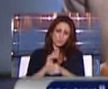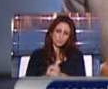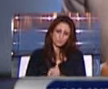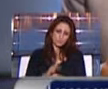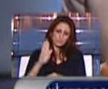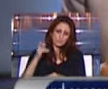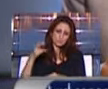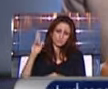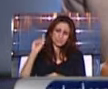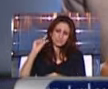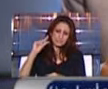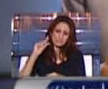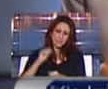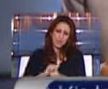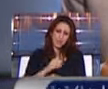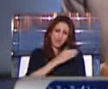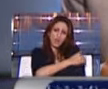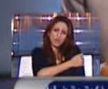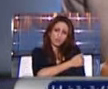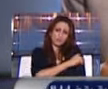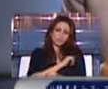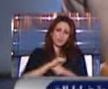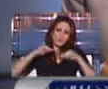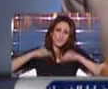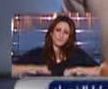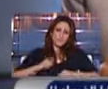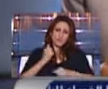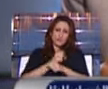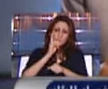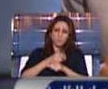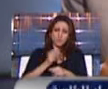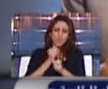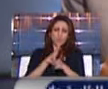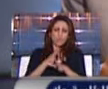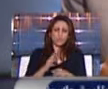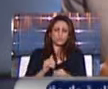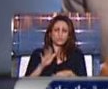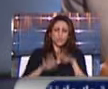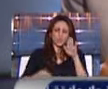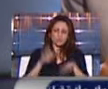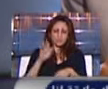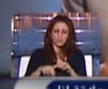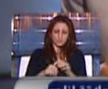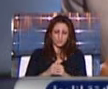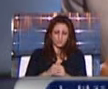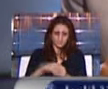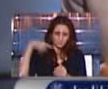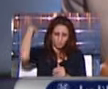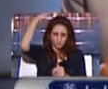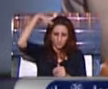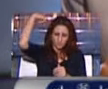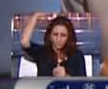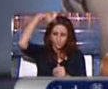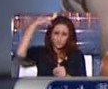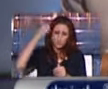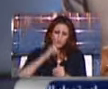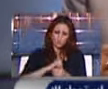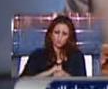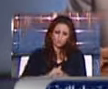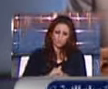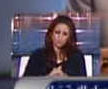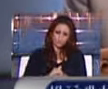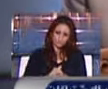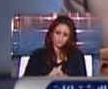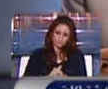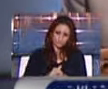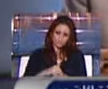سعد الحسيني عضو المكتب التنفيذي لحزب الحريه والعداله وايضا محافظ كفر الشيخ. ابدا بالدكتور محمد ابو الغار. دكتور محمد مساء الخير يا